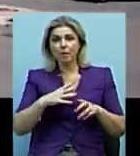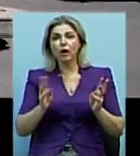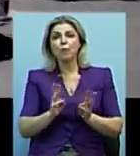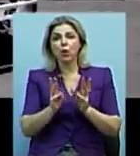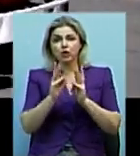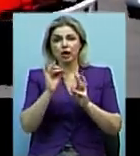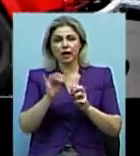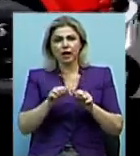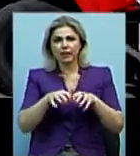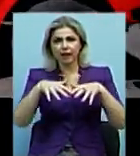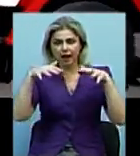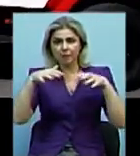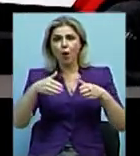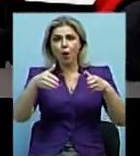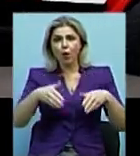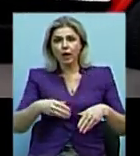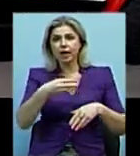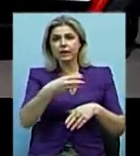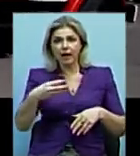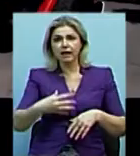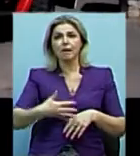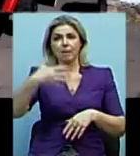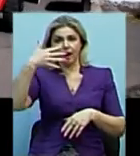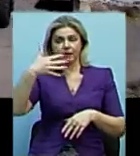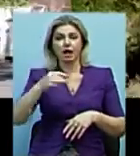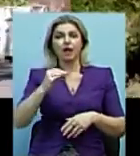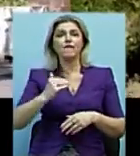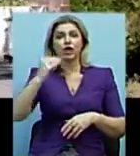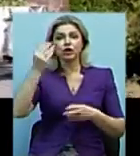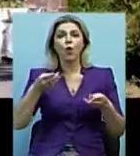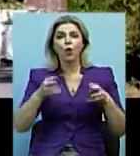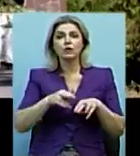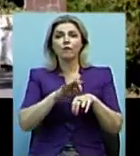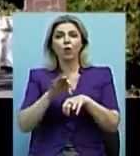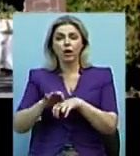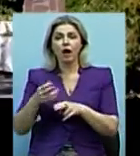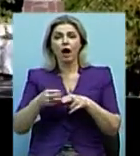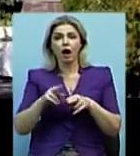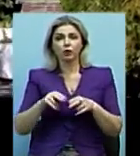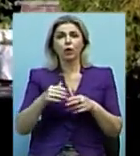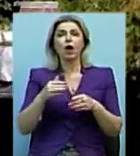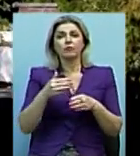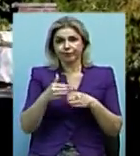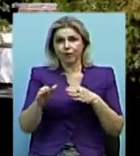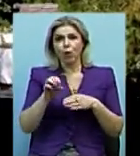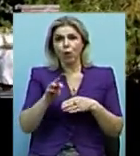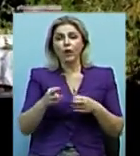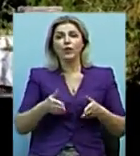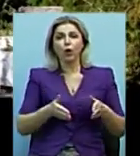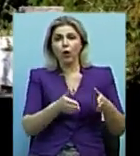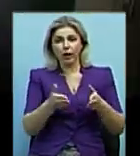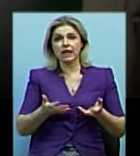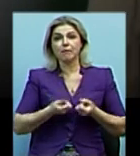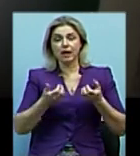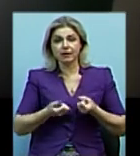щільне задимлення у коридорах з 3-го по 5-й поверхи. Вище залишилися хворі, які відрізані від шляхів евакуації. Під час тренувань